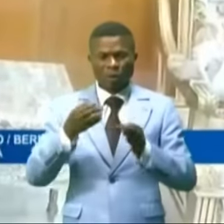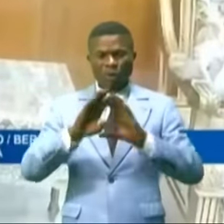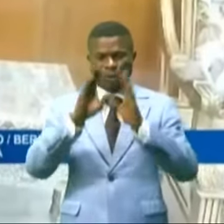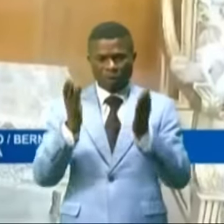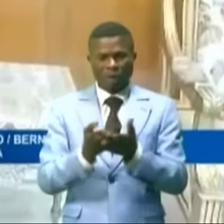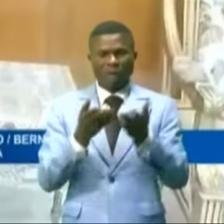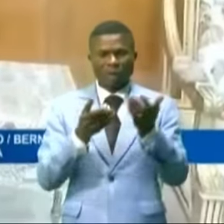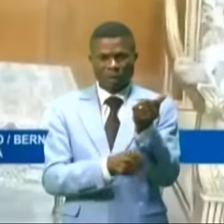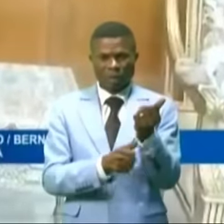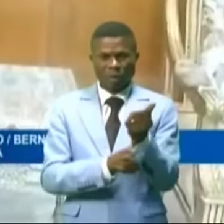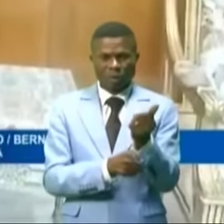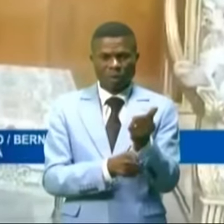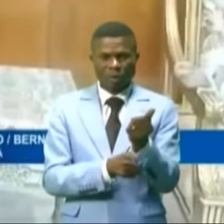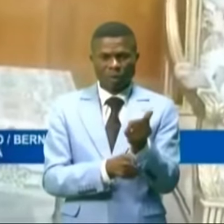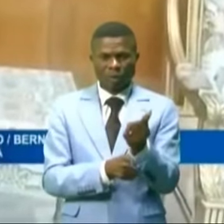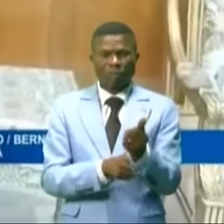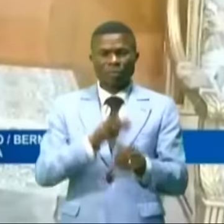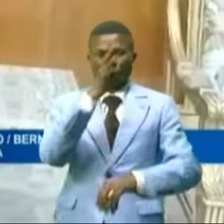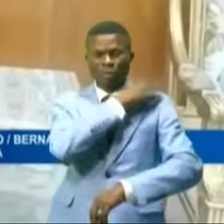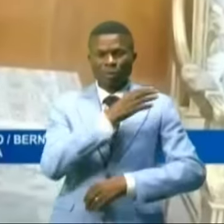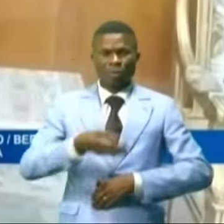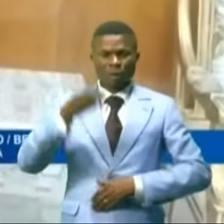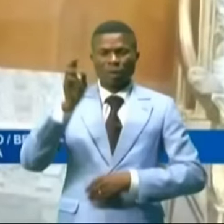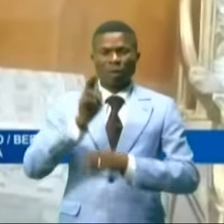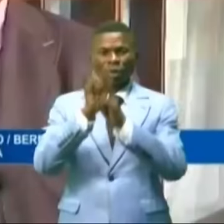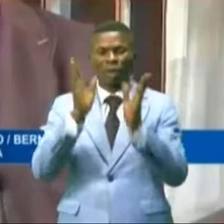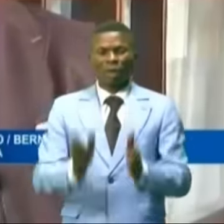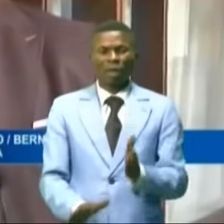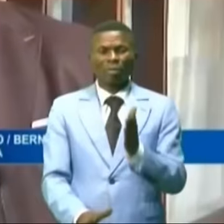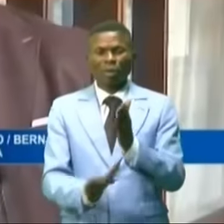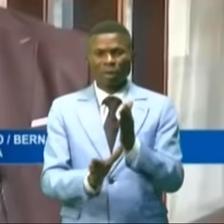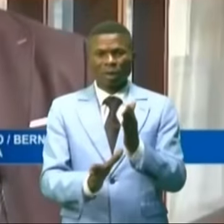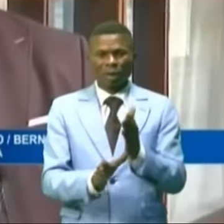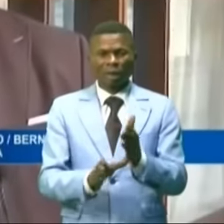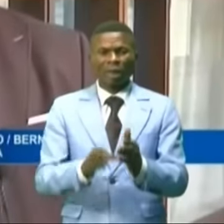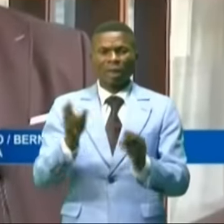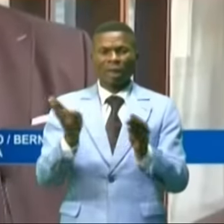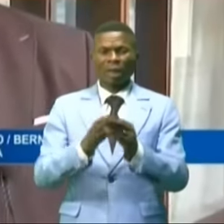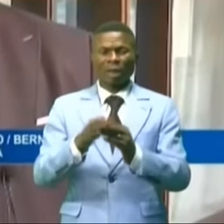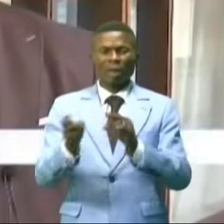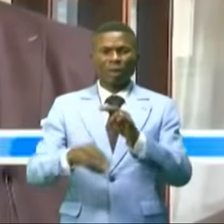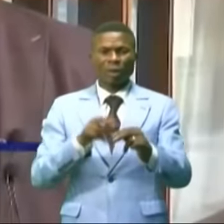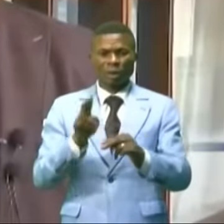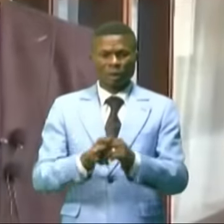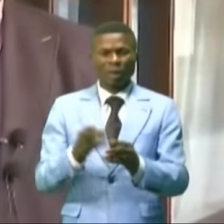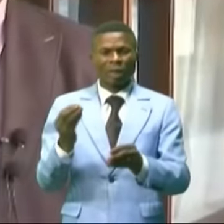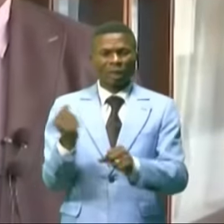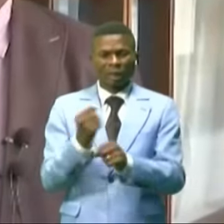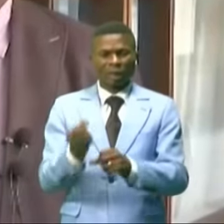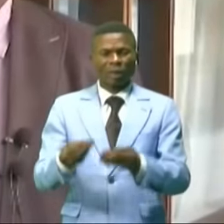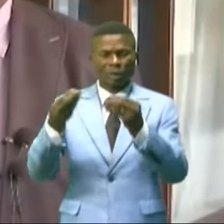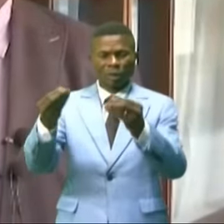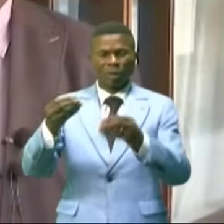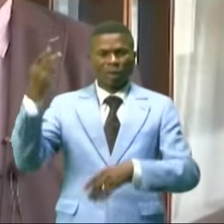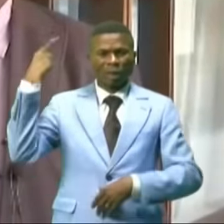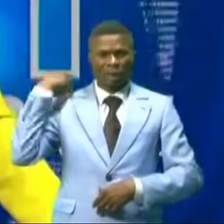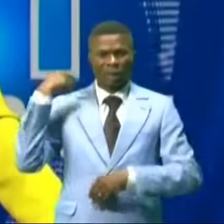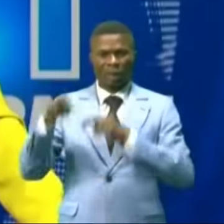eux, élevée au rang des rapporteurs adjoints au bureau de l'Assemblée nationale, le travail lui confié par les élus